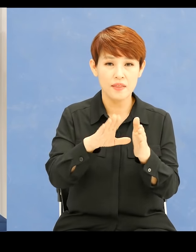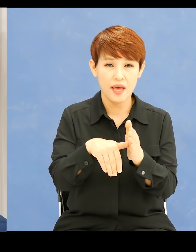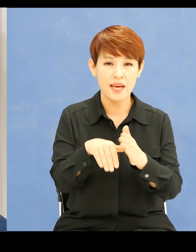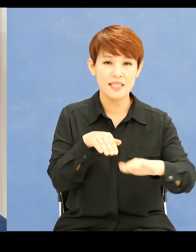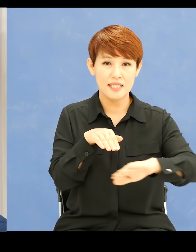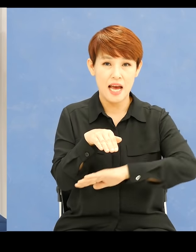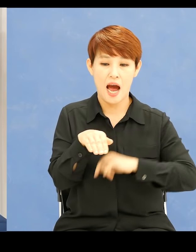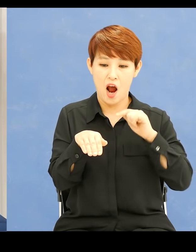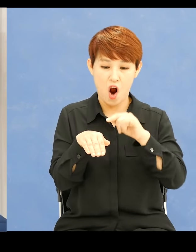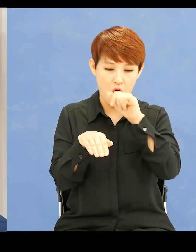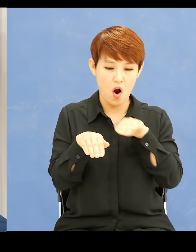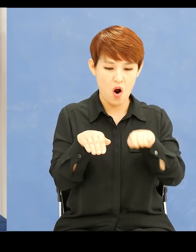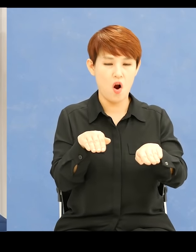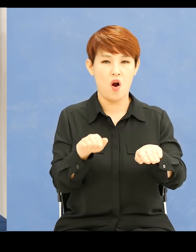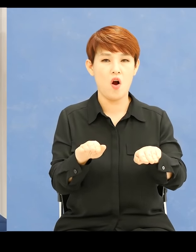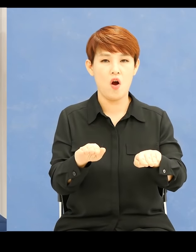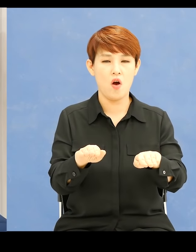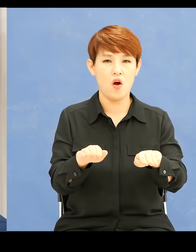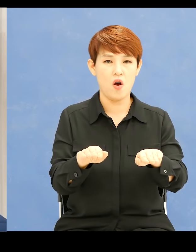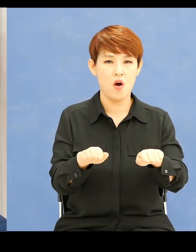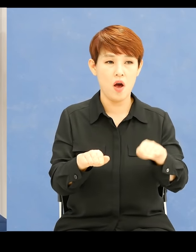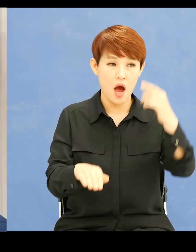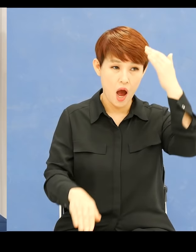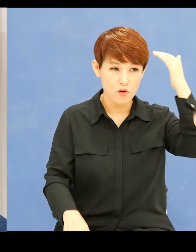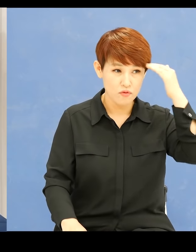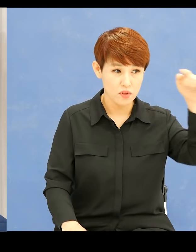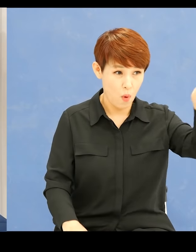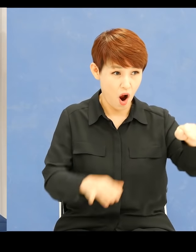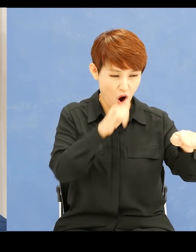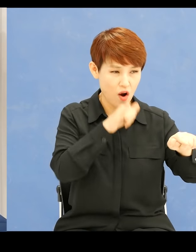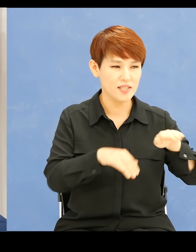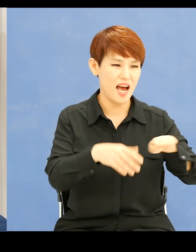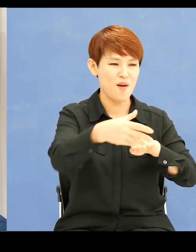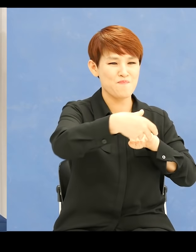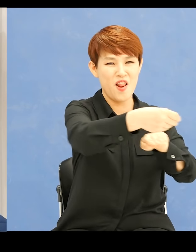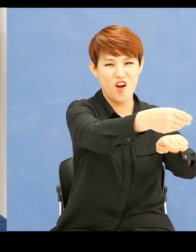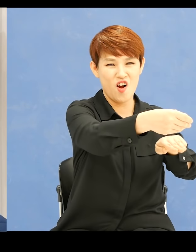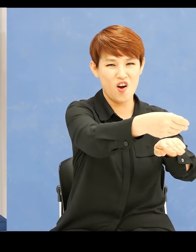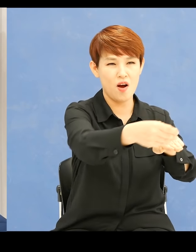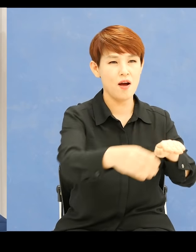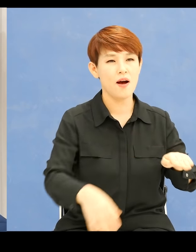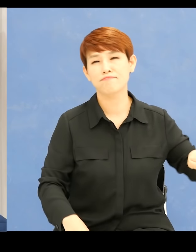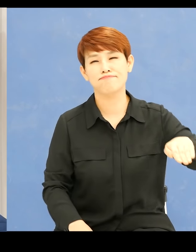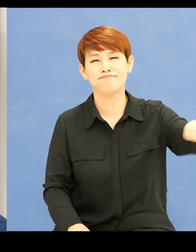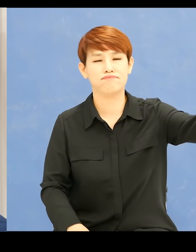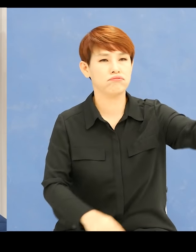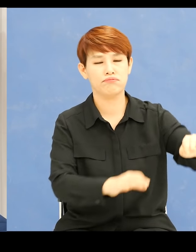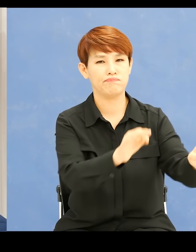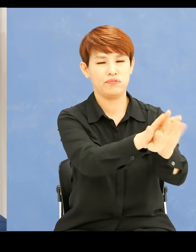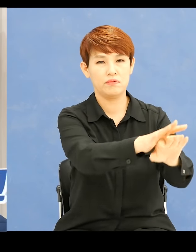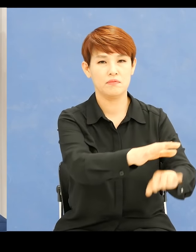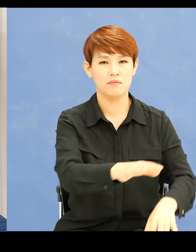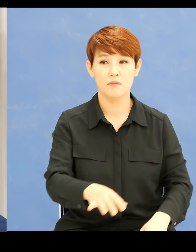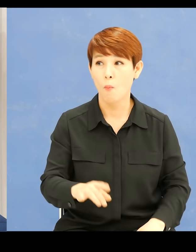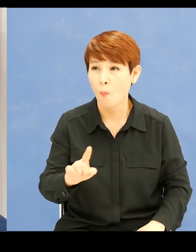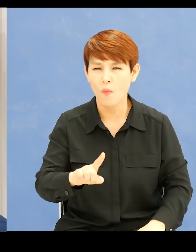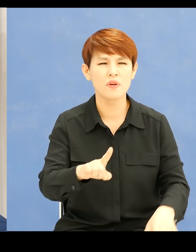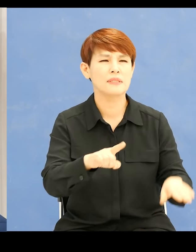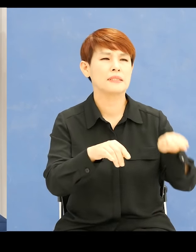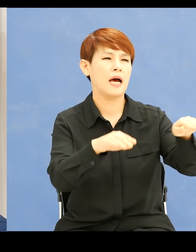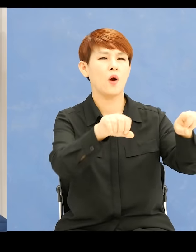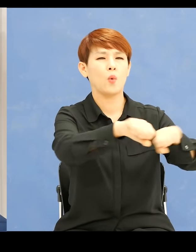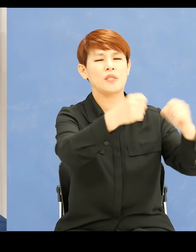이제 차 한 대가 있고 또 차 한 대가 있었는데 이제 한국에서 오신 분한테 차를 빌려드렸는데 그 차 몰고 나가지고 차 흔적도 사라져 버렸어요.